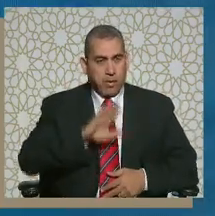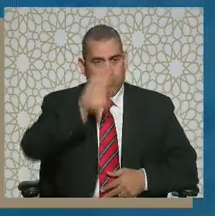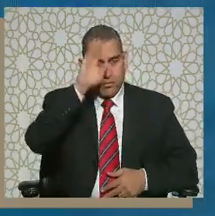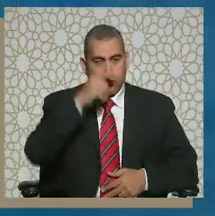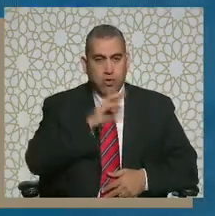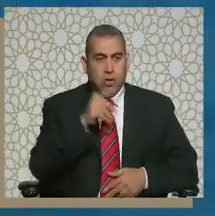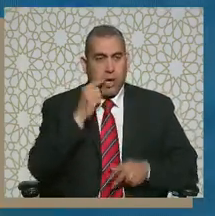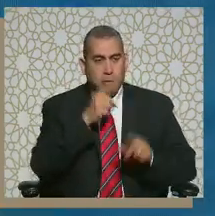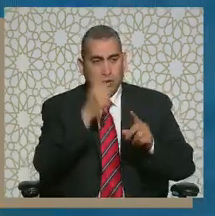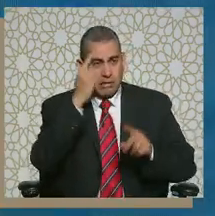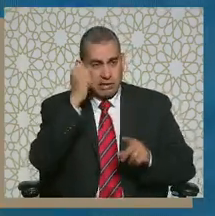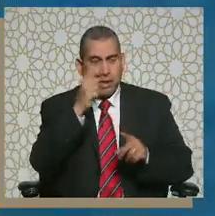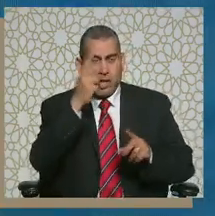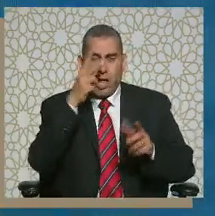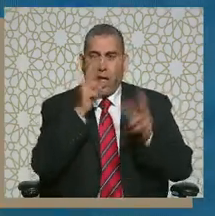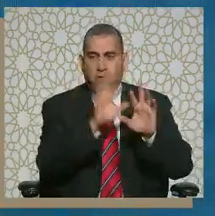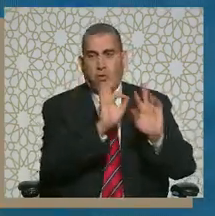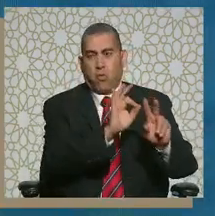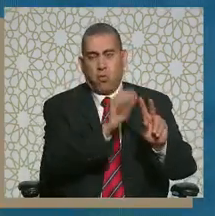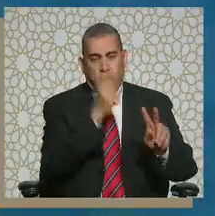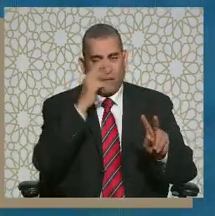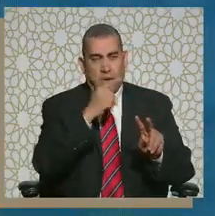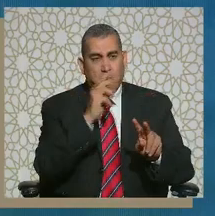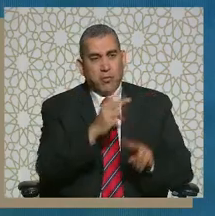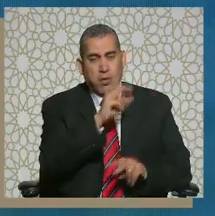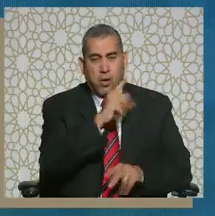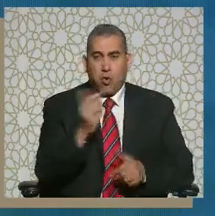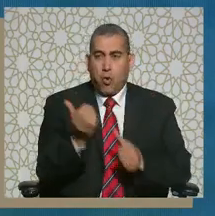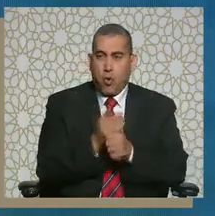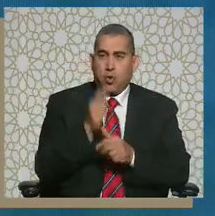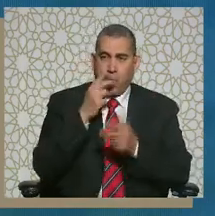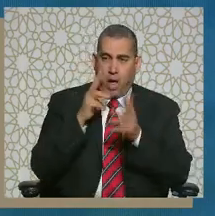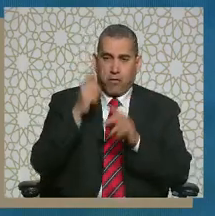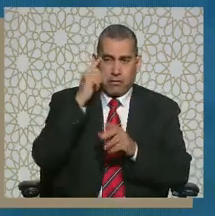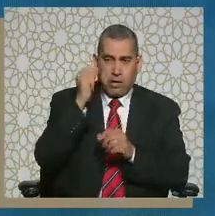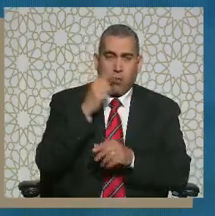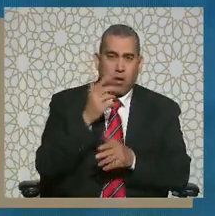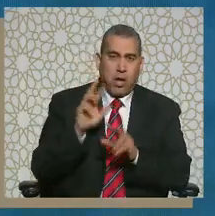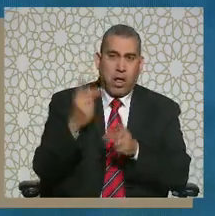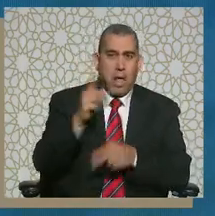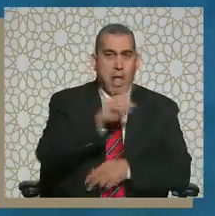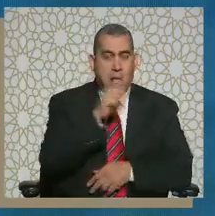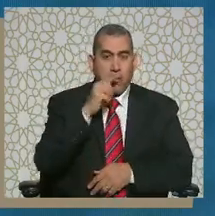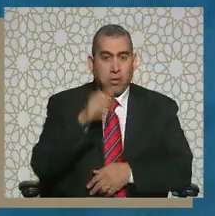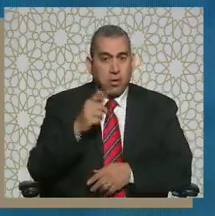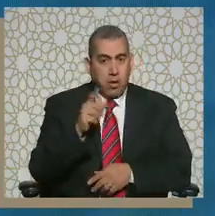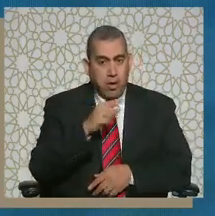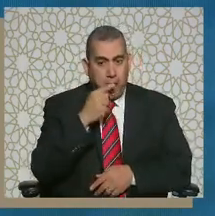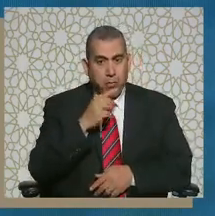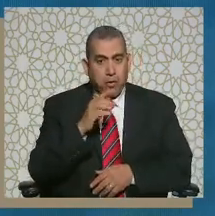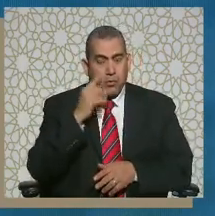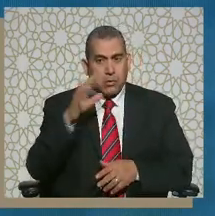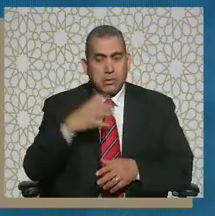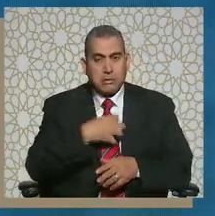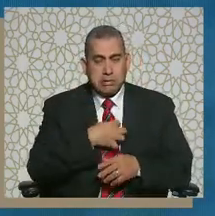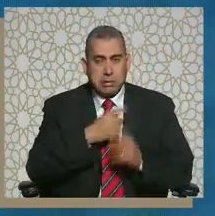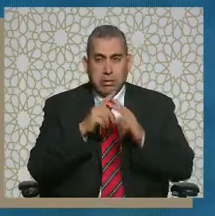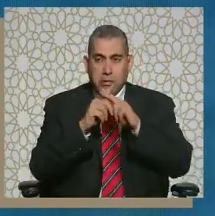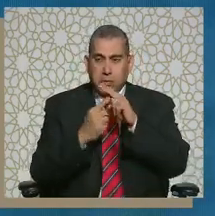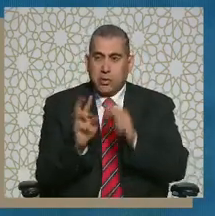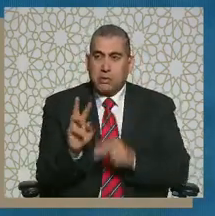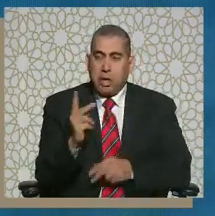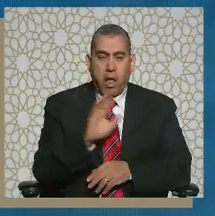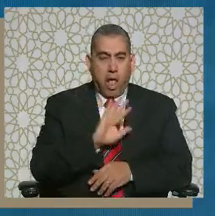طبعه كده وعشان كده مش هيتغير والست تقول جوزي طبعه كده مش هيتغير ابدا ف تياسه وتياس من التغيير